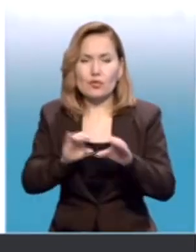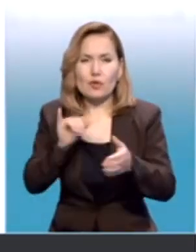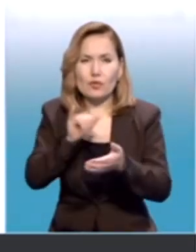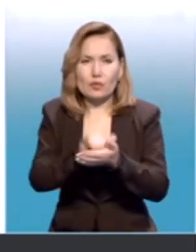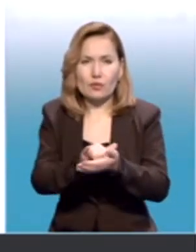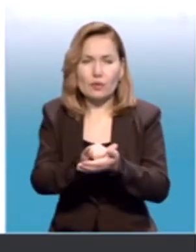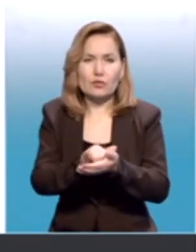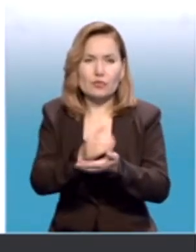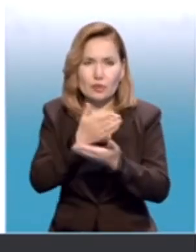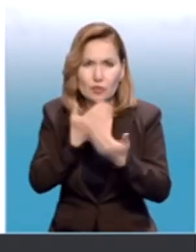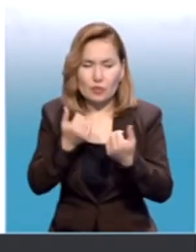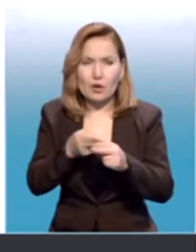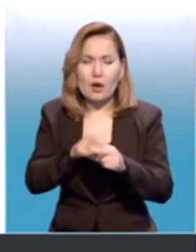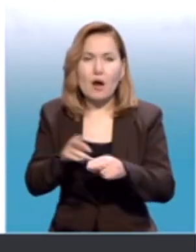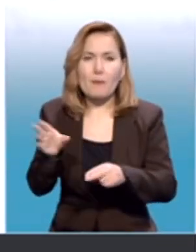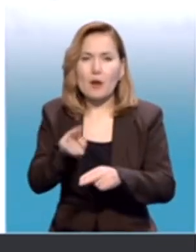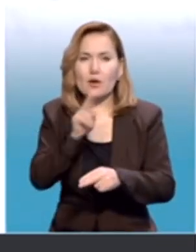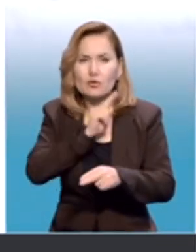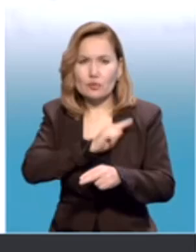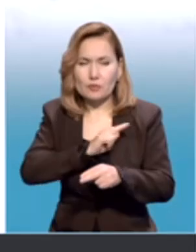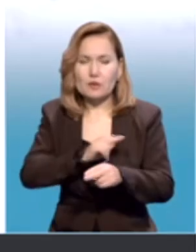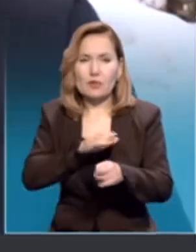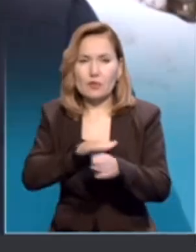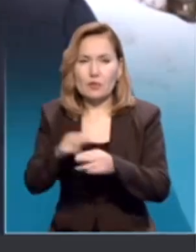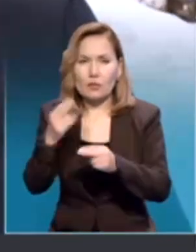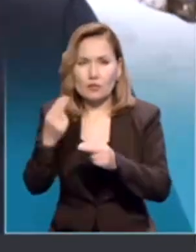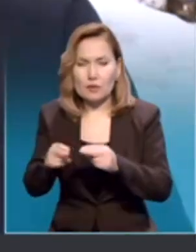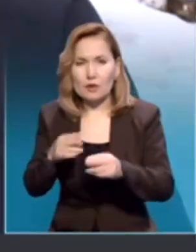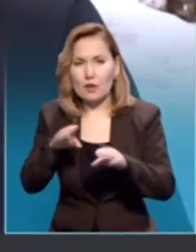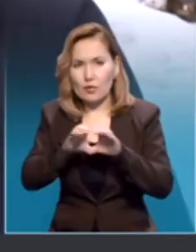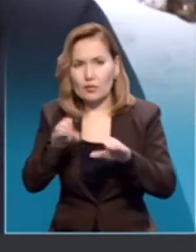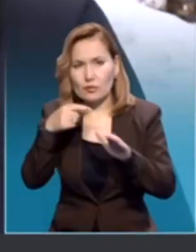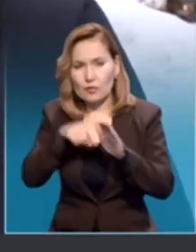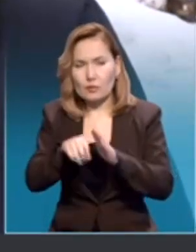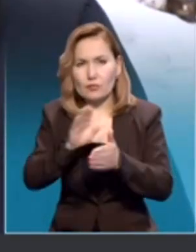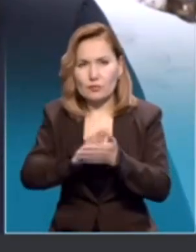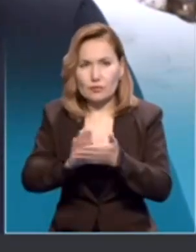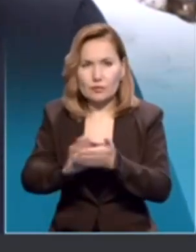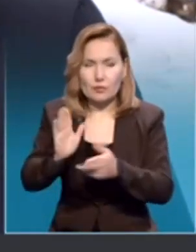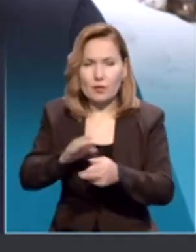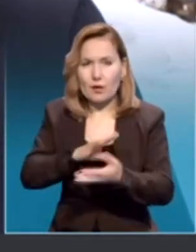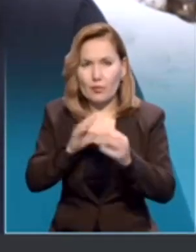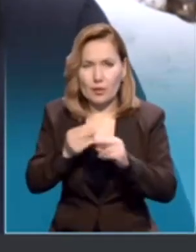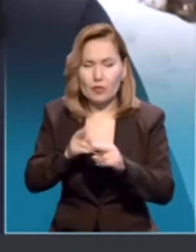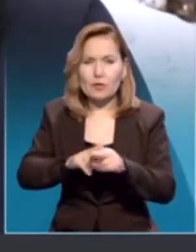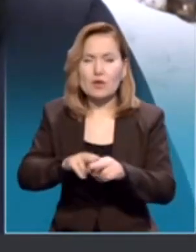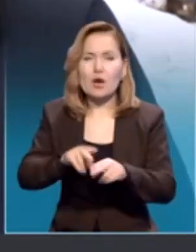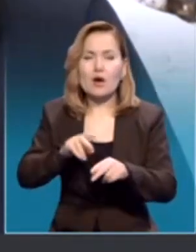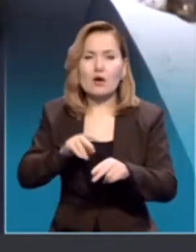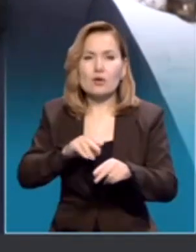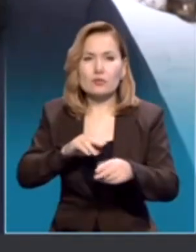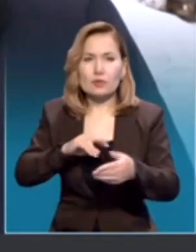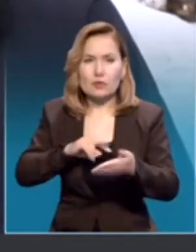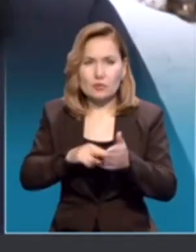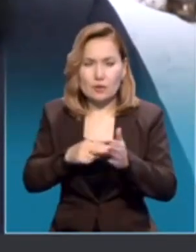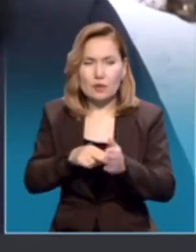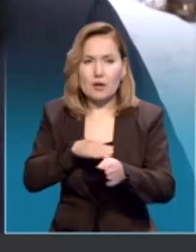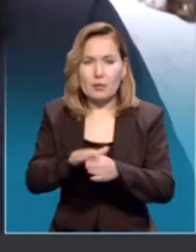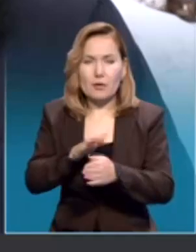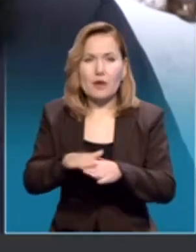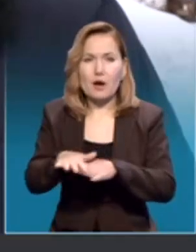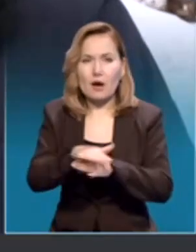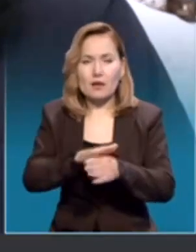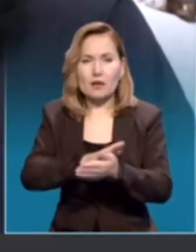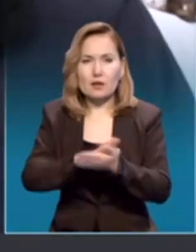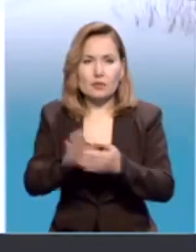100% барлық жұмыстар бітті. Бірінші ішін жуамыз, дезинфекция, хлоридование, солардың бәрін жасап, сосын халықтың